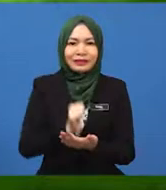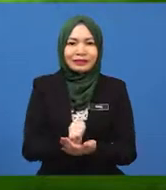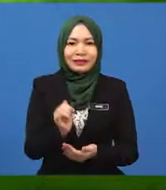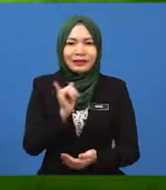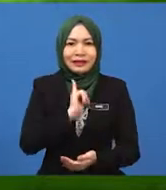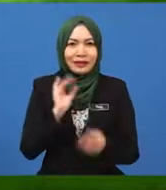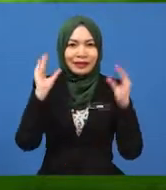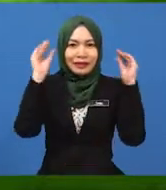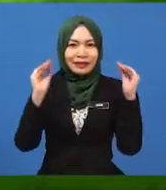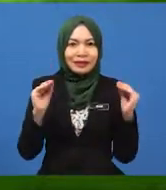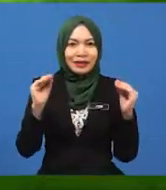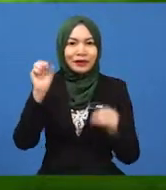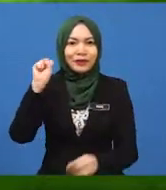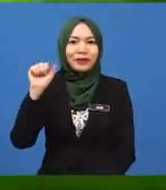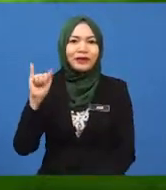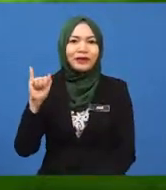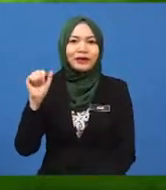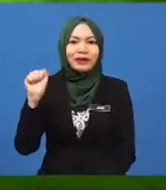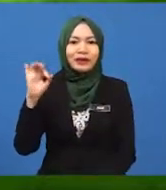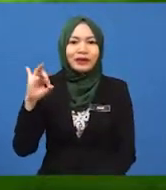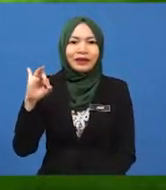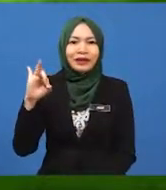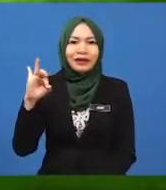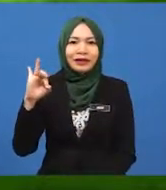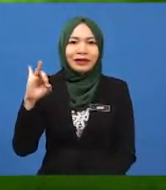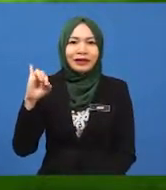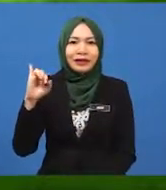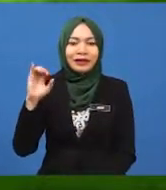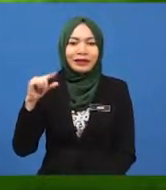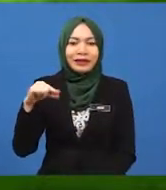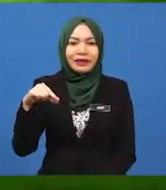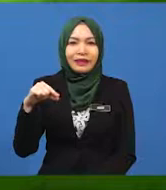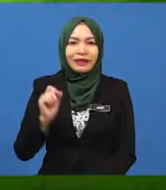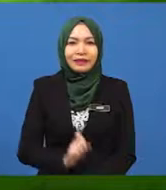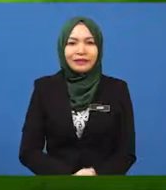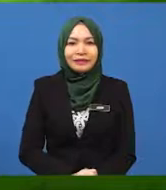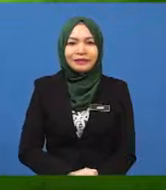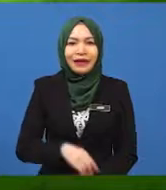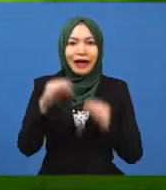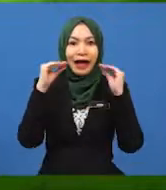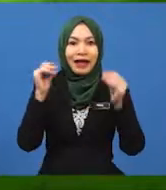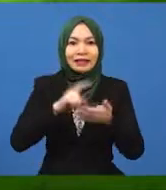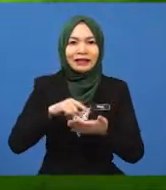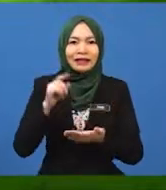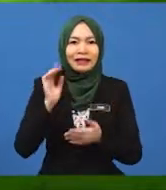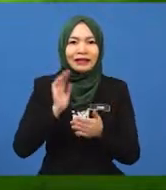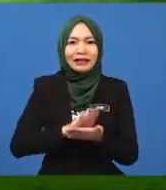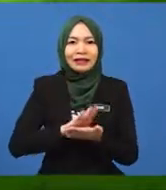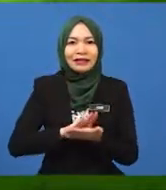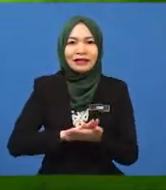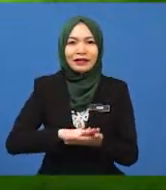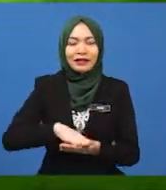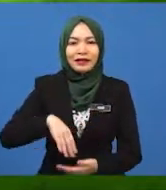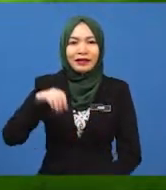Cikgu Muhammad Syafiq bin Kamarudin. Cikgu mengajar di Sekolah Kebangsaan